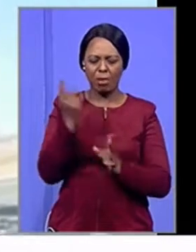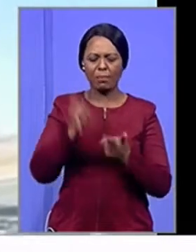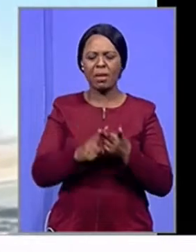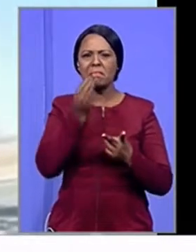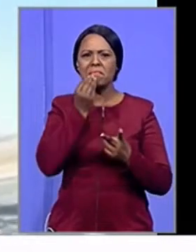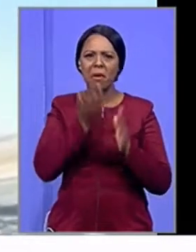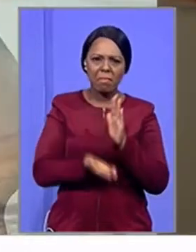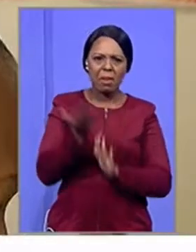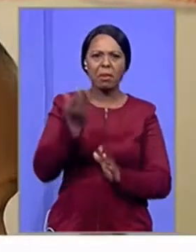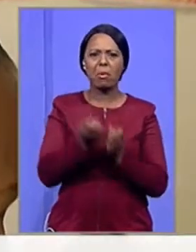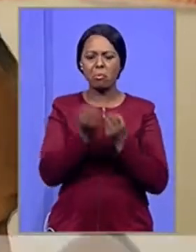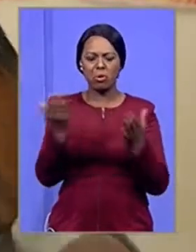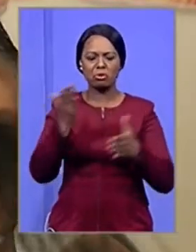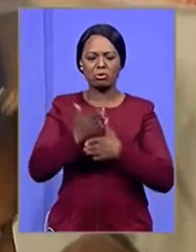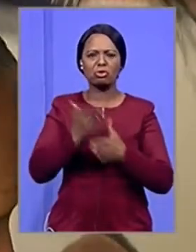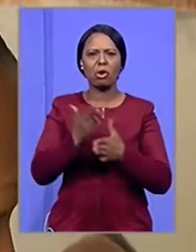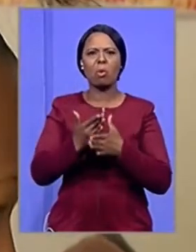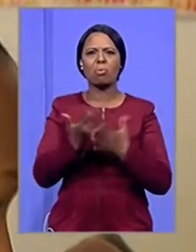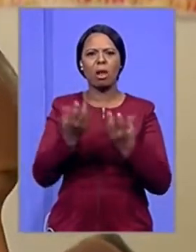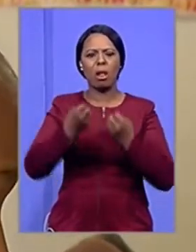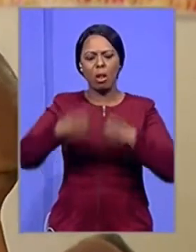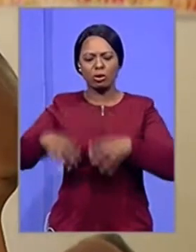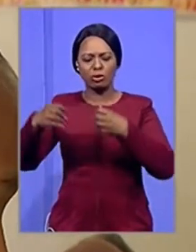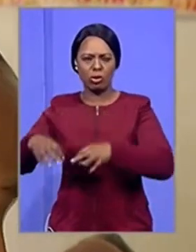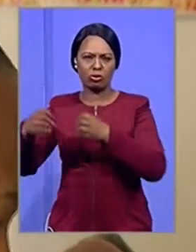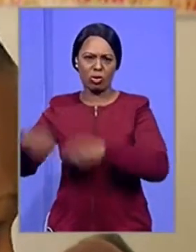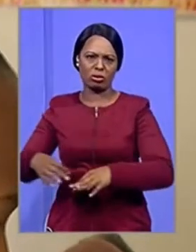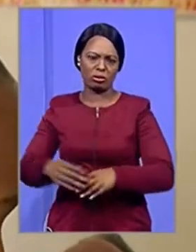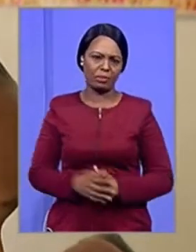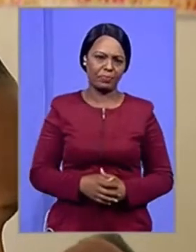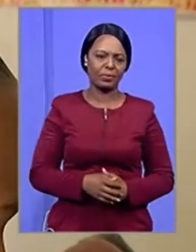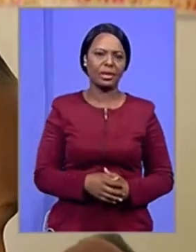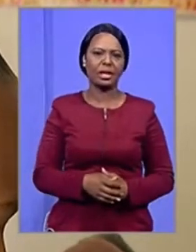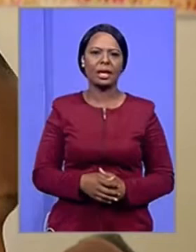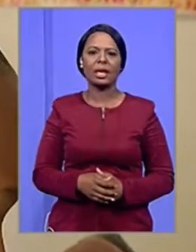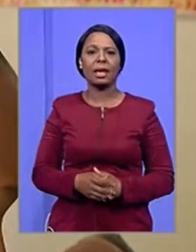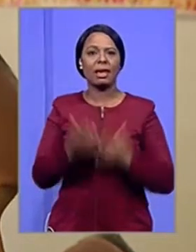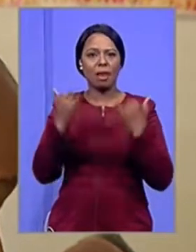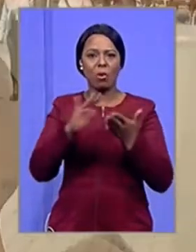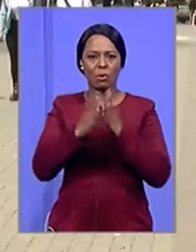felletswe ke mosebetsi. Baahi ba bang ba re le ha ho le jwalo ba ntse ba hula ha